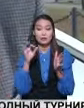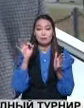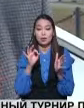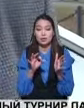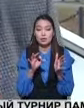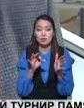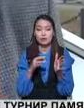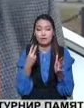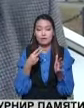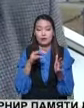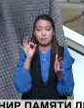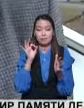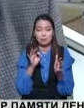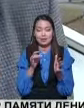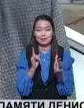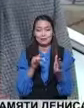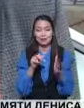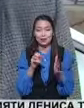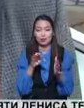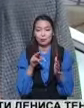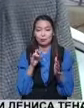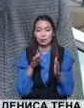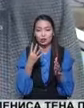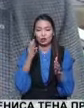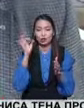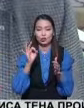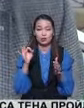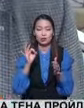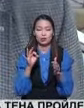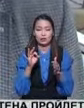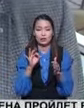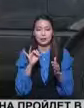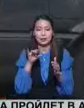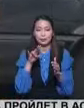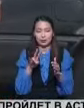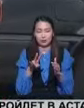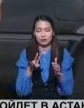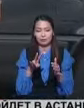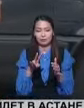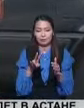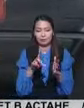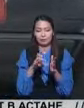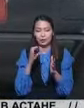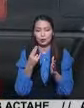17%, 5% таксопарк. И 4% вот это подоходный налог и социальный налог. Наши вот поездки 1000